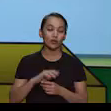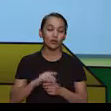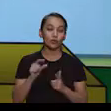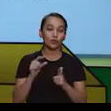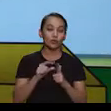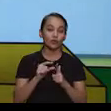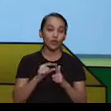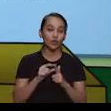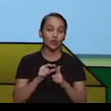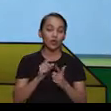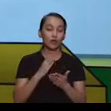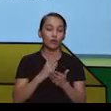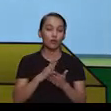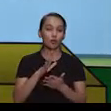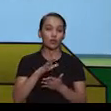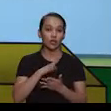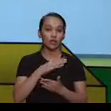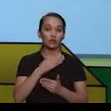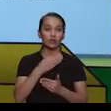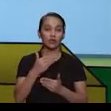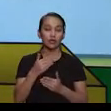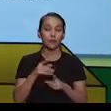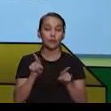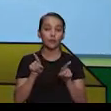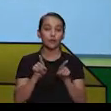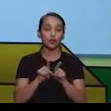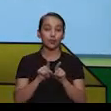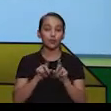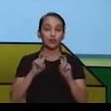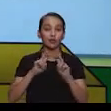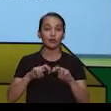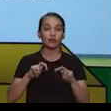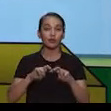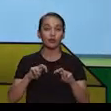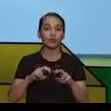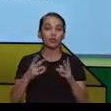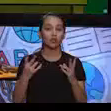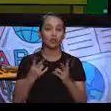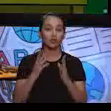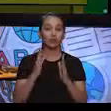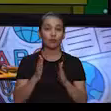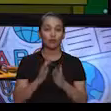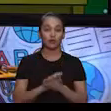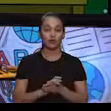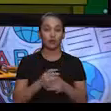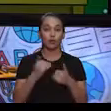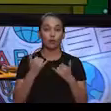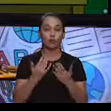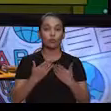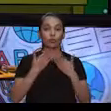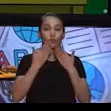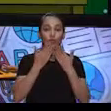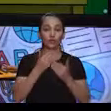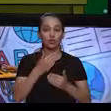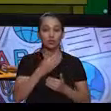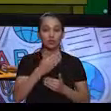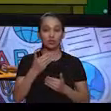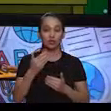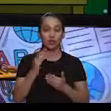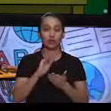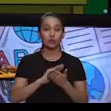edi. Bularni esa mana shunday tahlil qilgan bo'lishingiz kerak. Hozir o'qiyman, siz